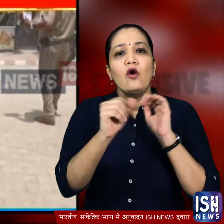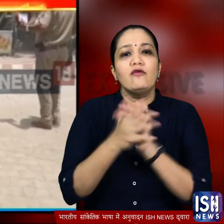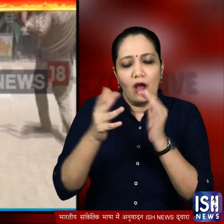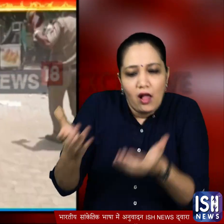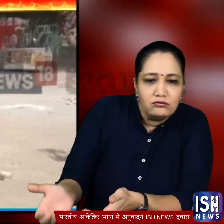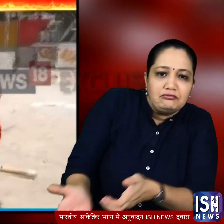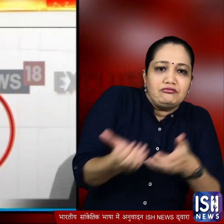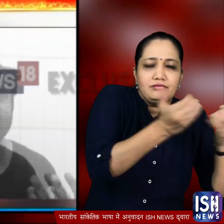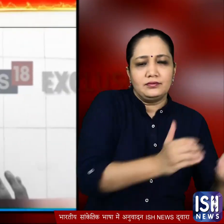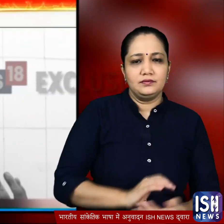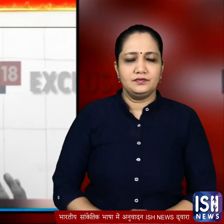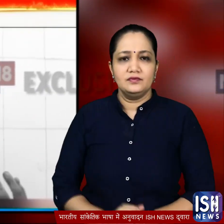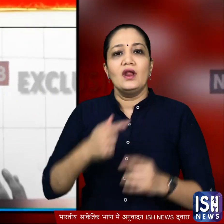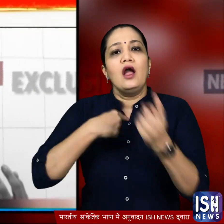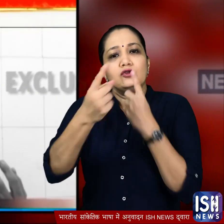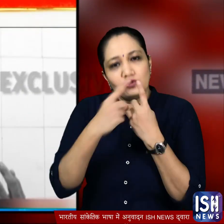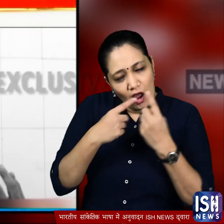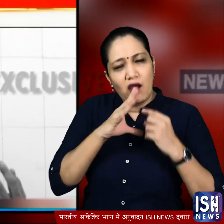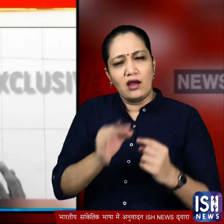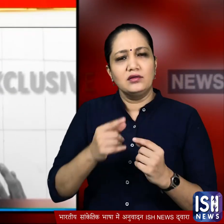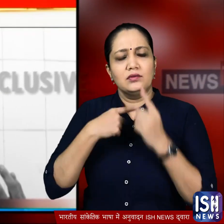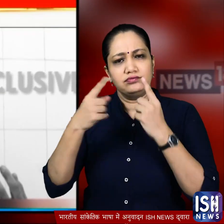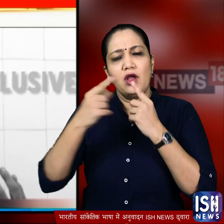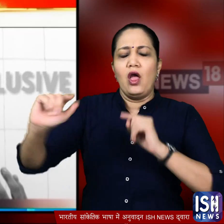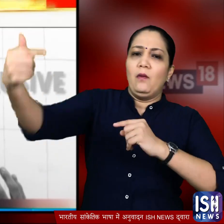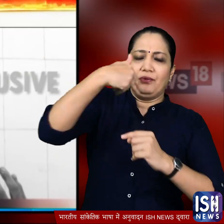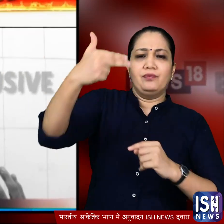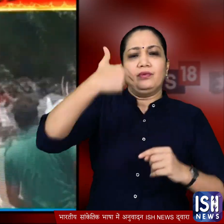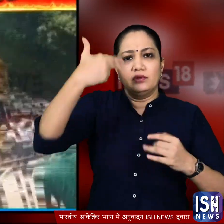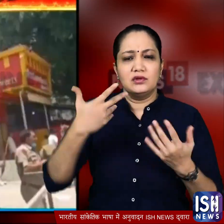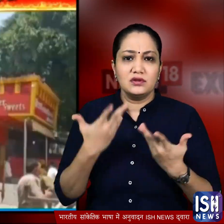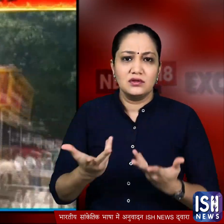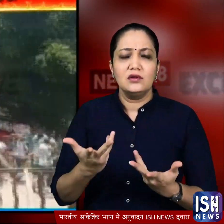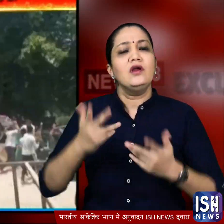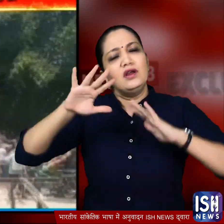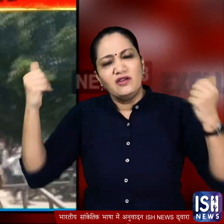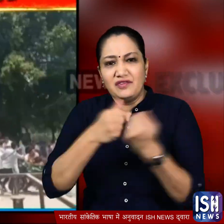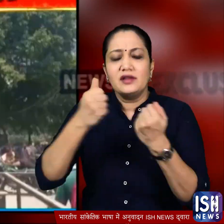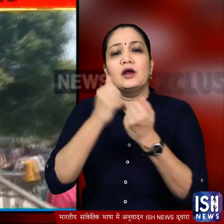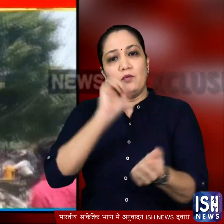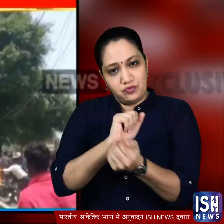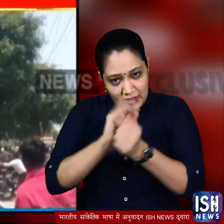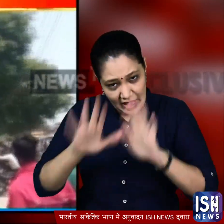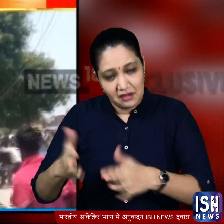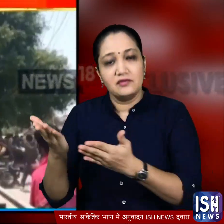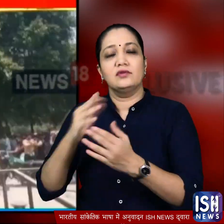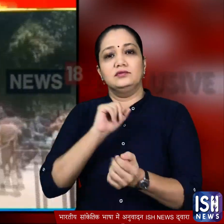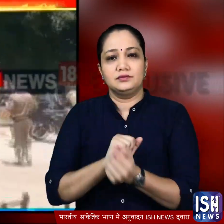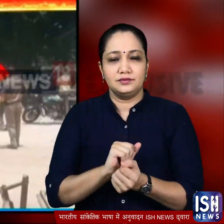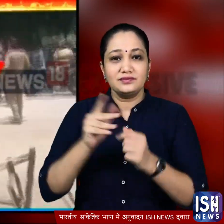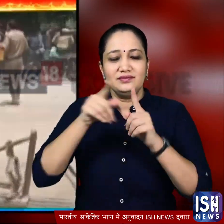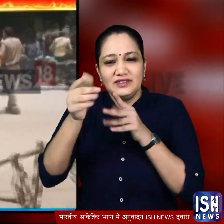जिसे उसके एक साथी ने संभाला। हम गए थे बात करने, इन्होंने हम पे हमला कर दिया, फायरिंग कर दी। जब बवाल हुआ वहां कुछ पुलिस वाले भी मौजूद